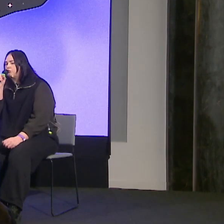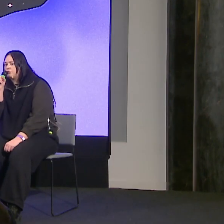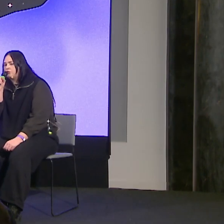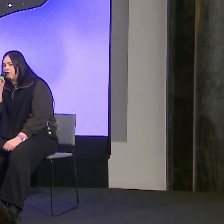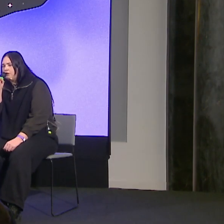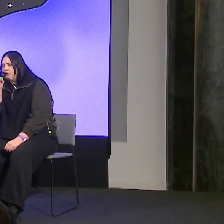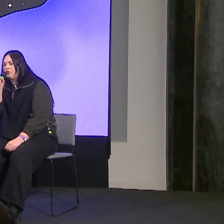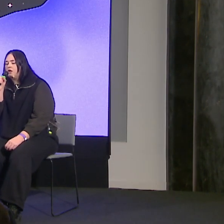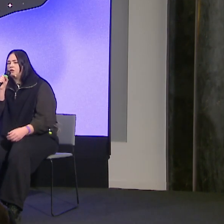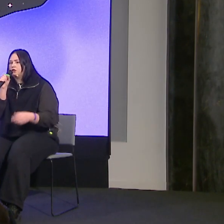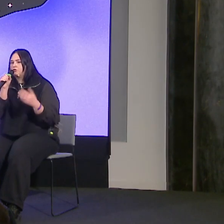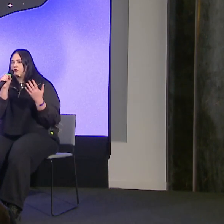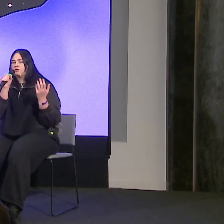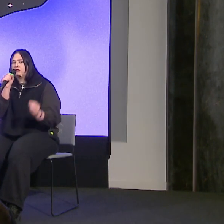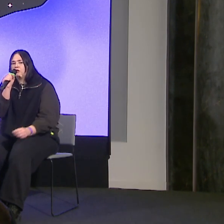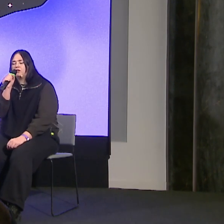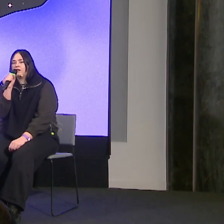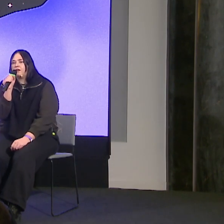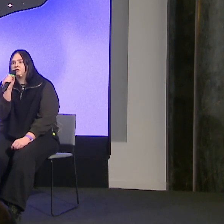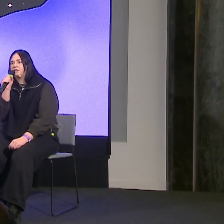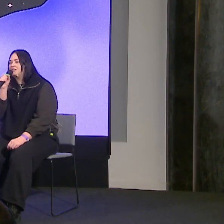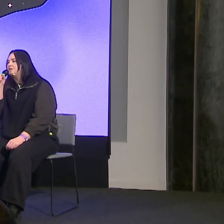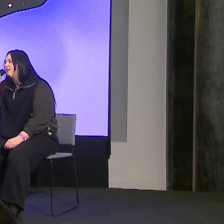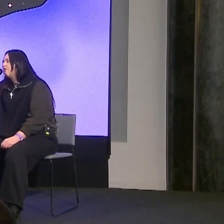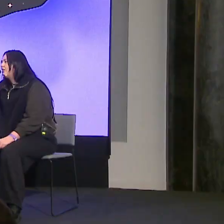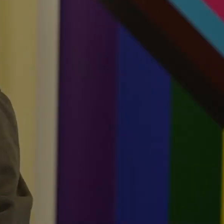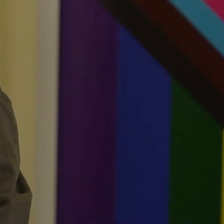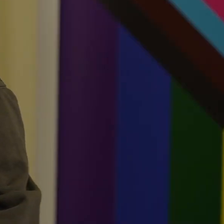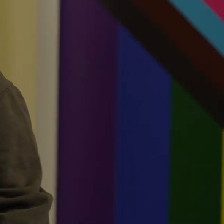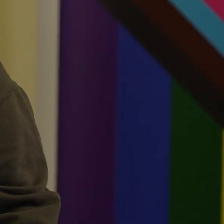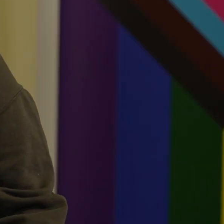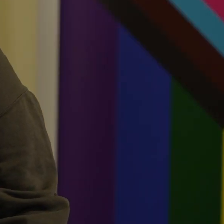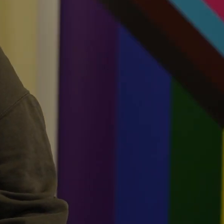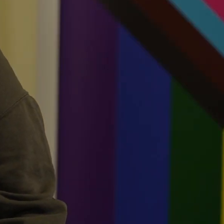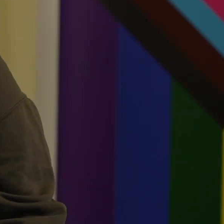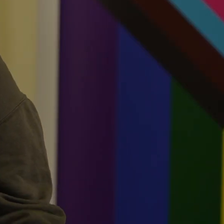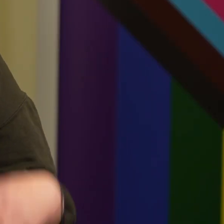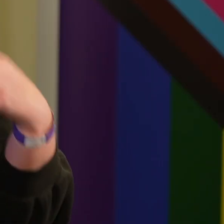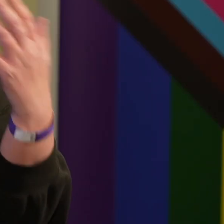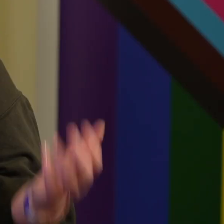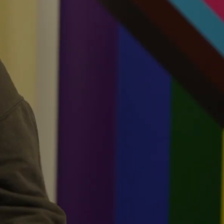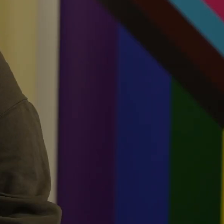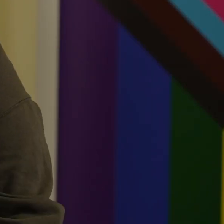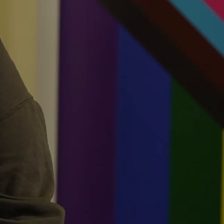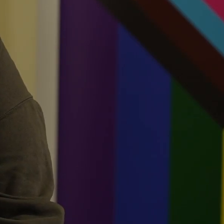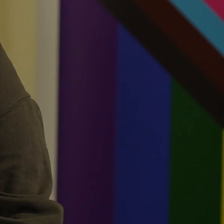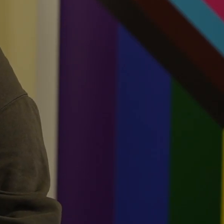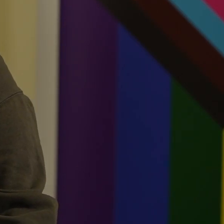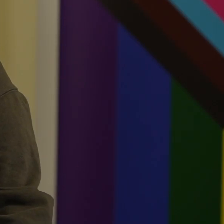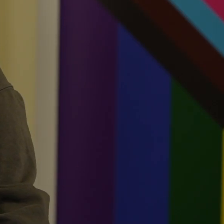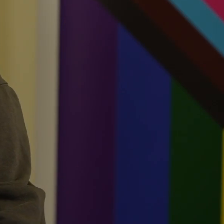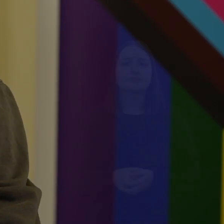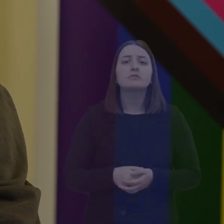dedasi su mūsų jaunimu? Iš tiesų toks kyla klausimas, nes viena vertus mes Lietuva dažnai